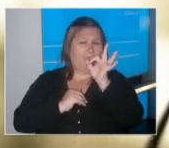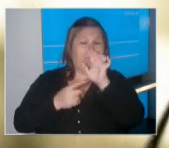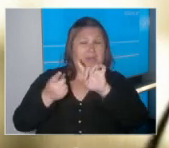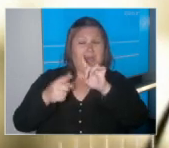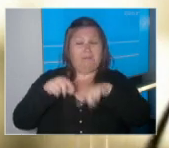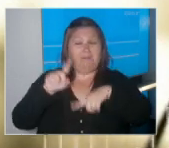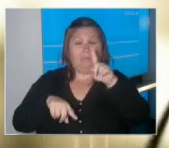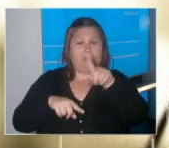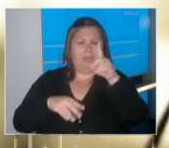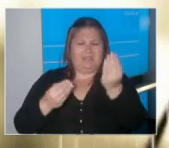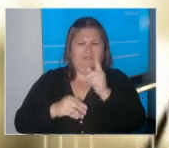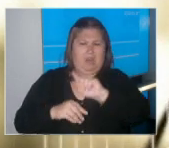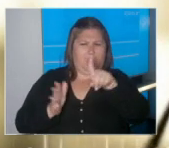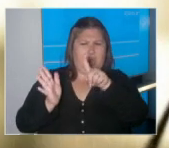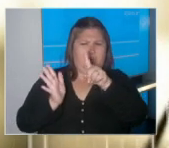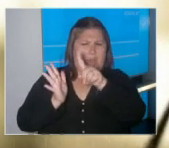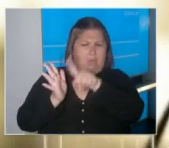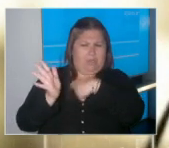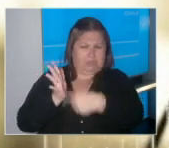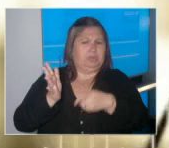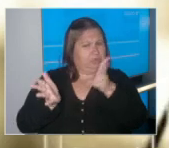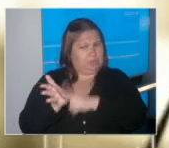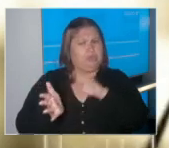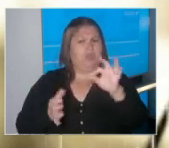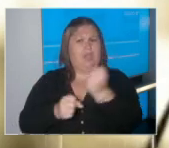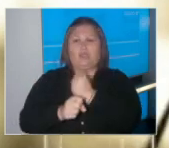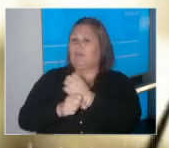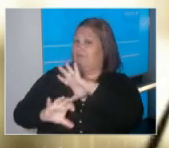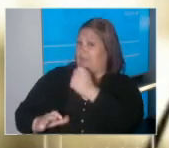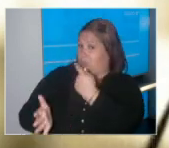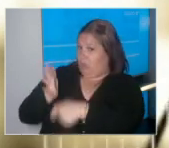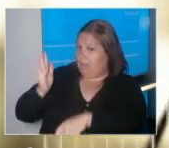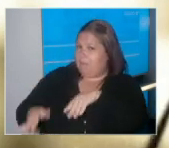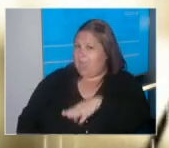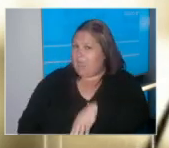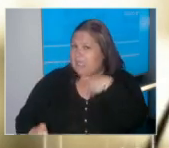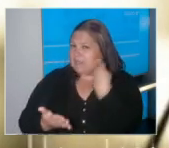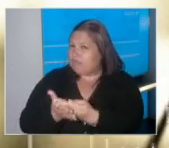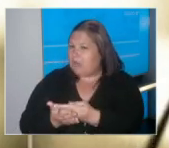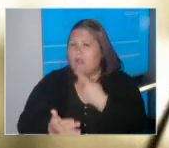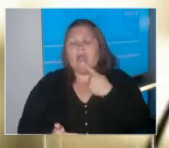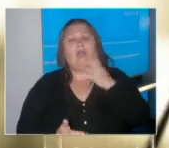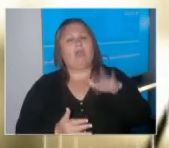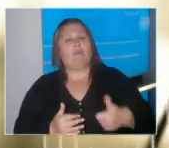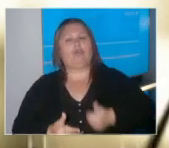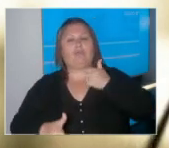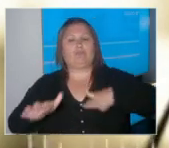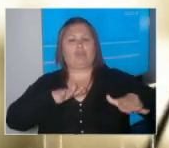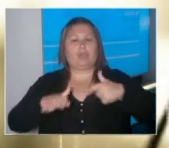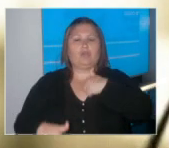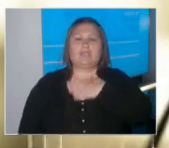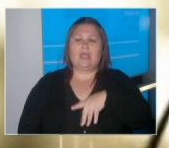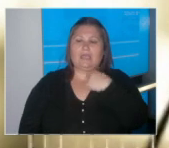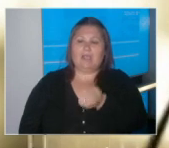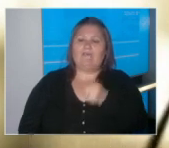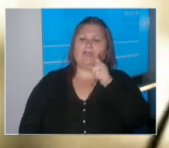הוא לא דבר פסול, וזה זכותו של אדם לעשות את זה. אם הוא קונה את זה מכיסו. אגב, בטח ראש ממשלה, שאני רוצה לומר לך, ואתה